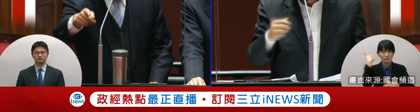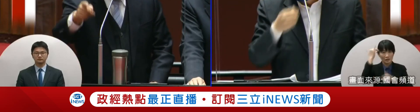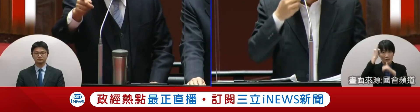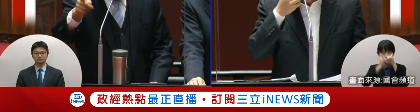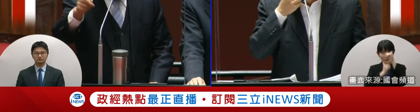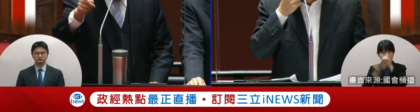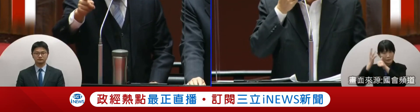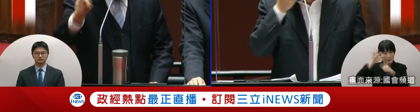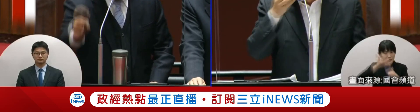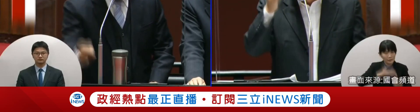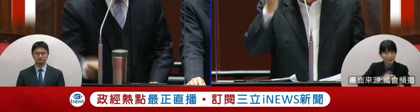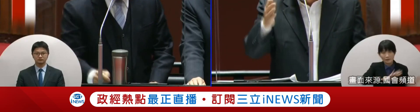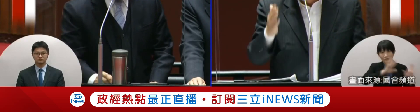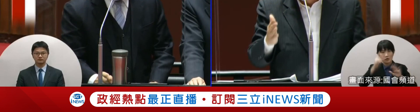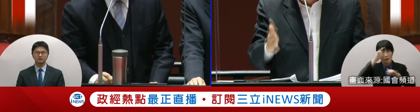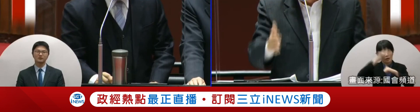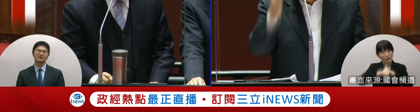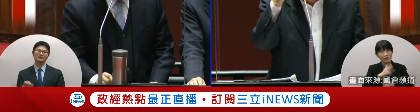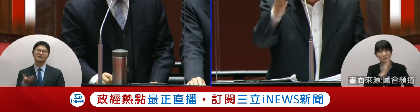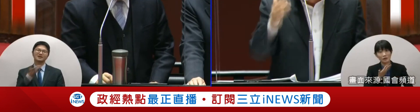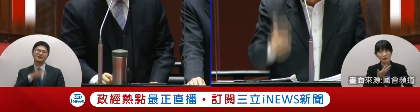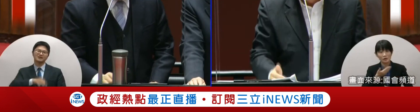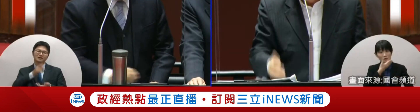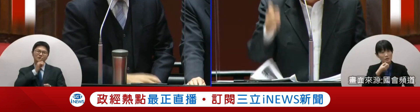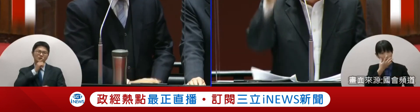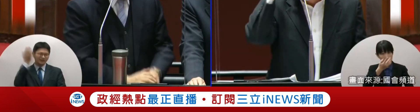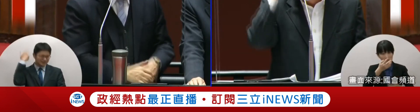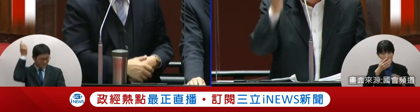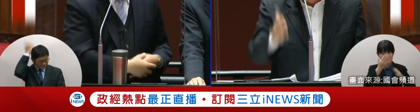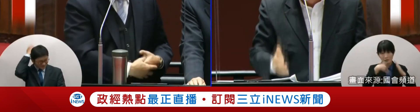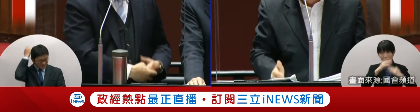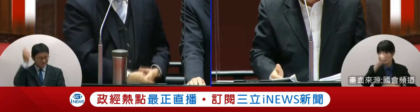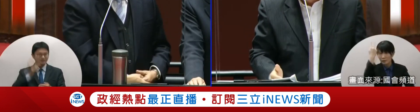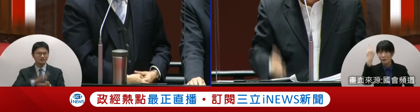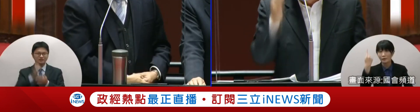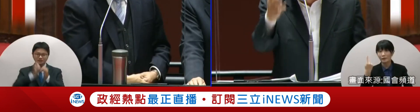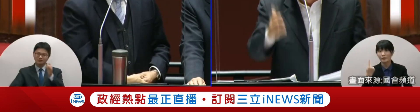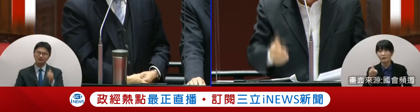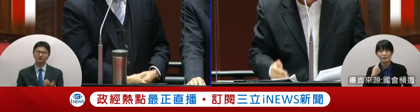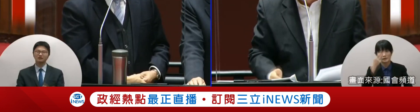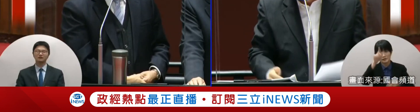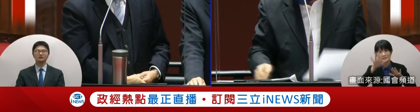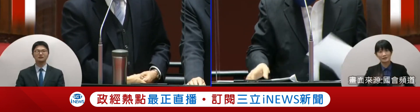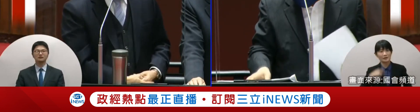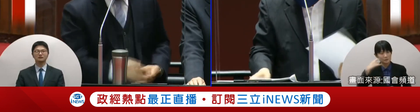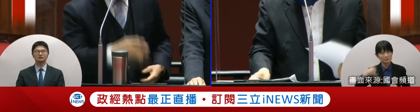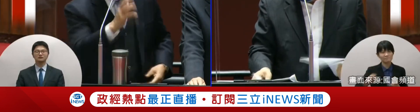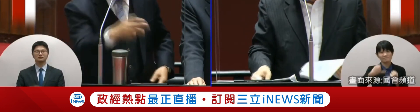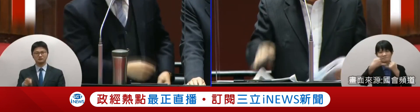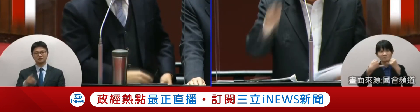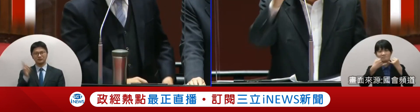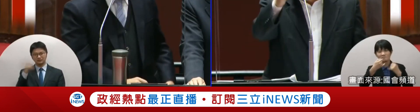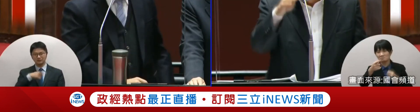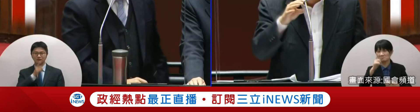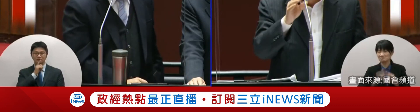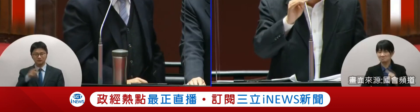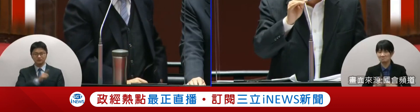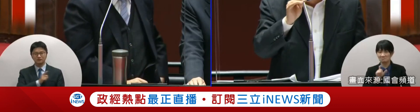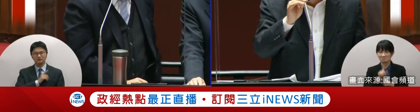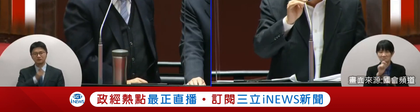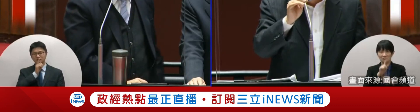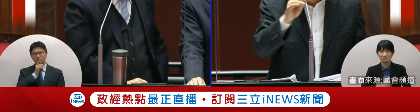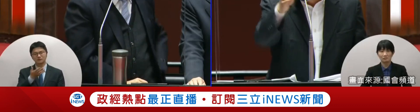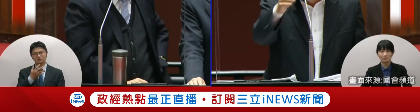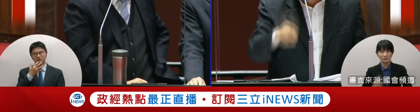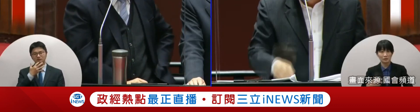没有办法回答清华基金从哪里来？你在这边更小 keep 一边就奇怪啦。 你才是。 然后我要来问一个状